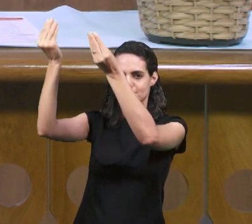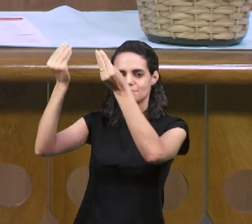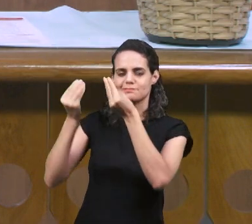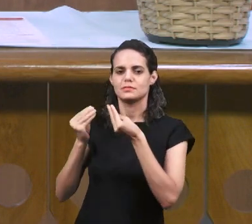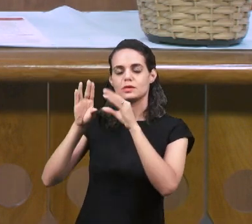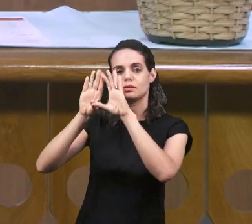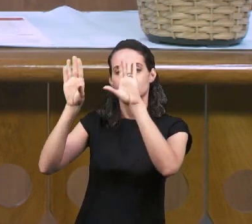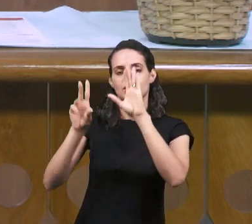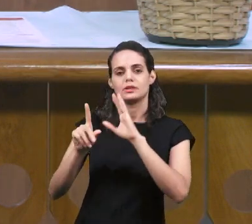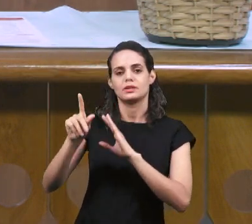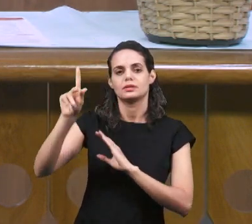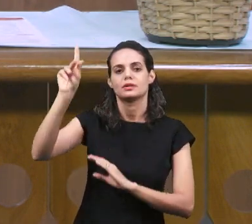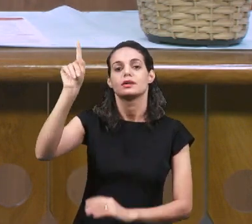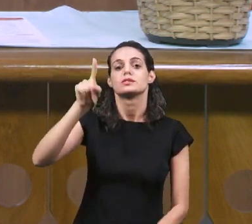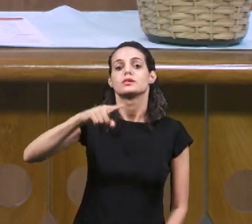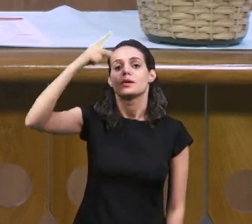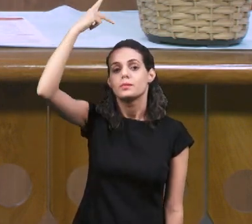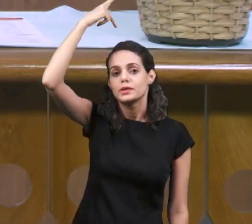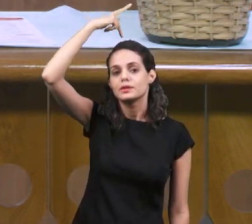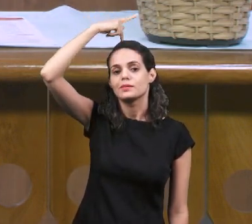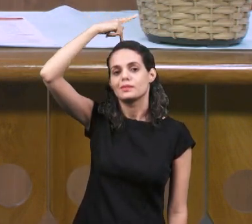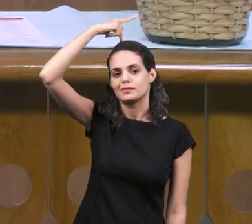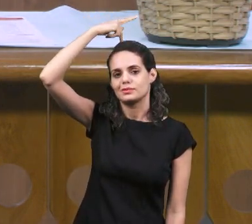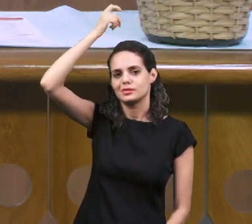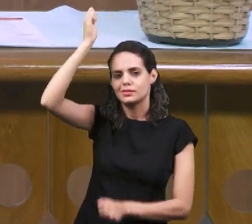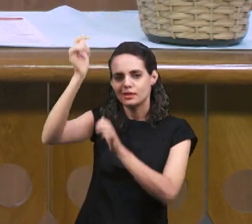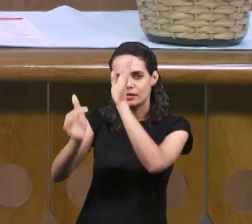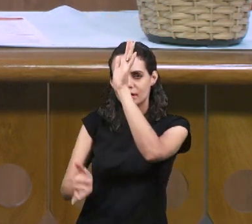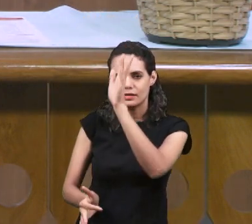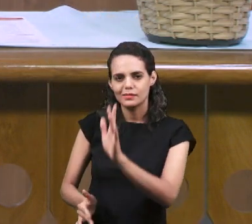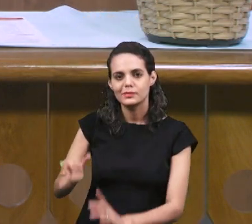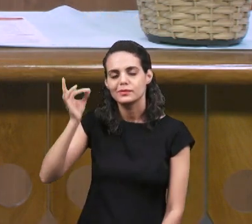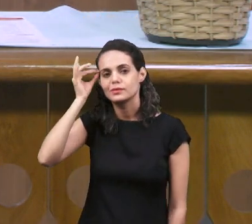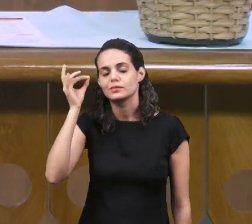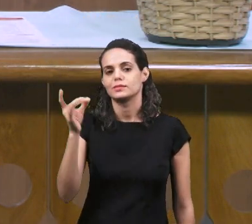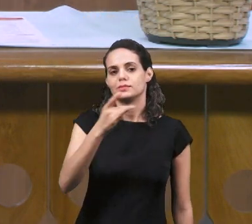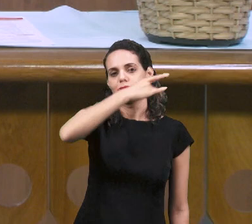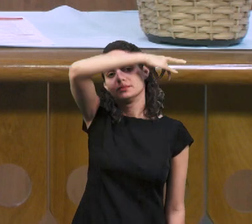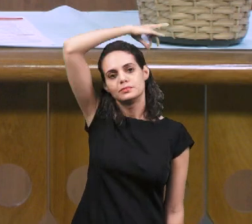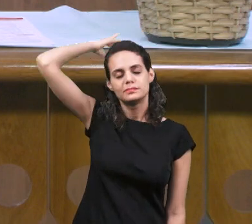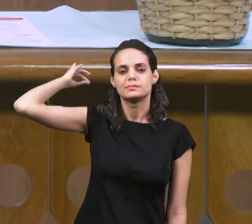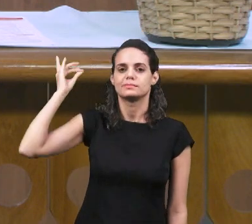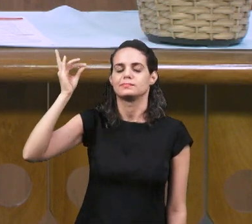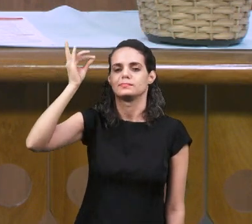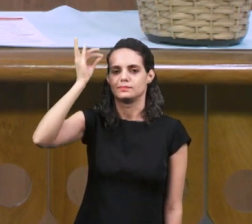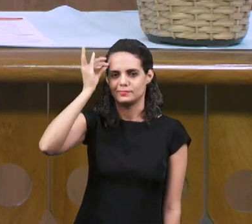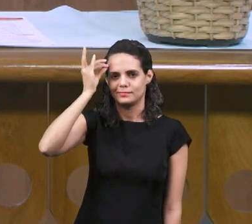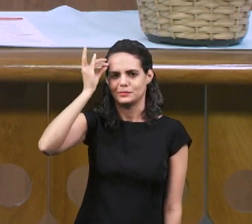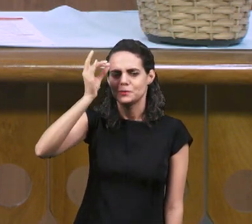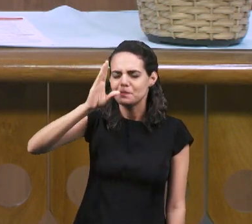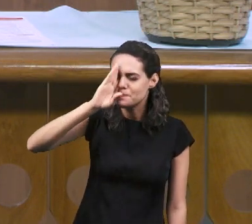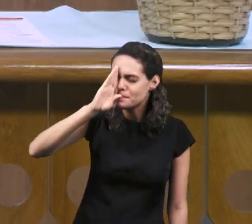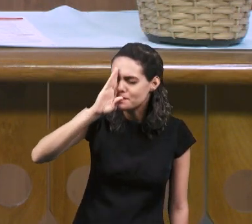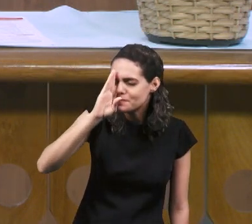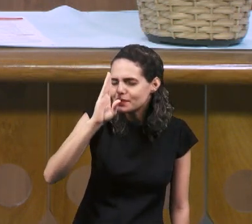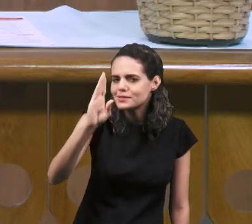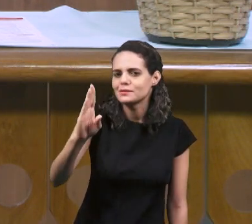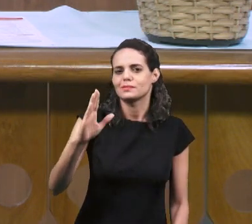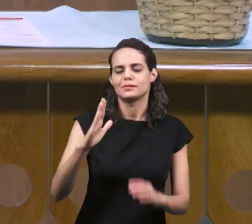l'élément fondamental afin que l'Église puisse vivre ces 2000 ans. Et ce